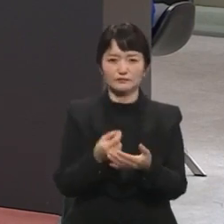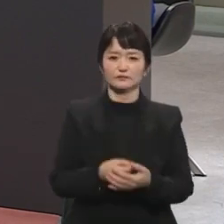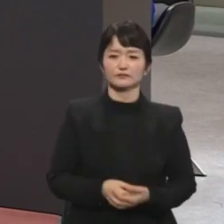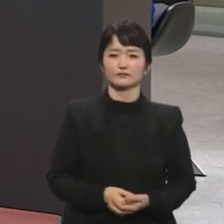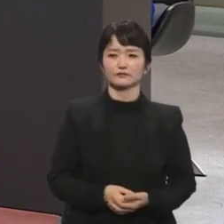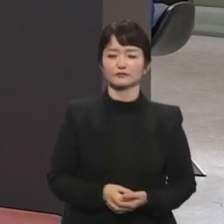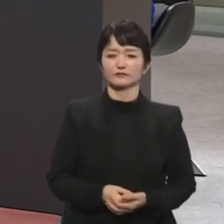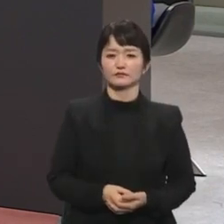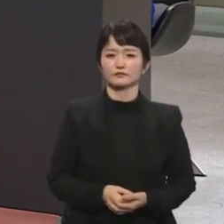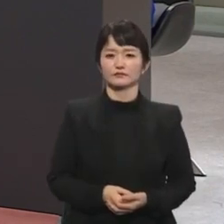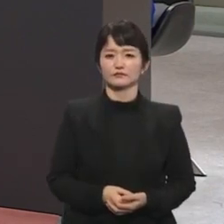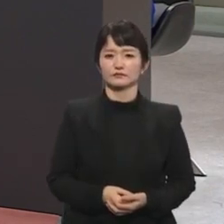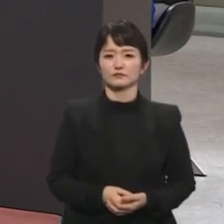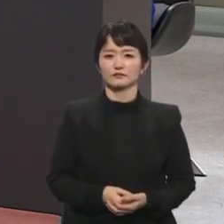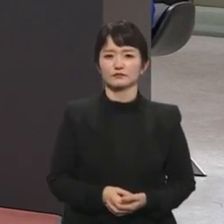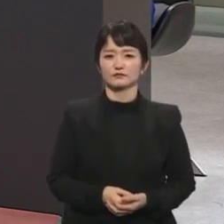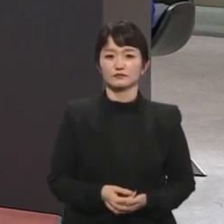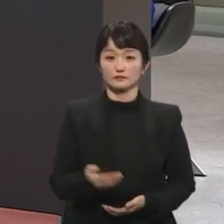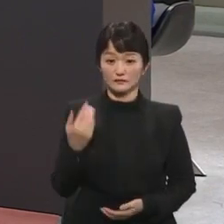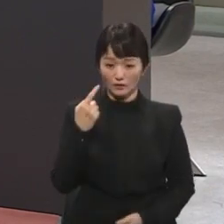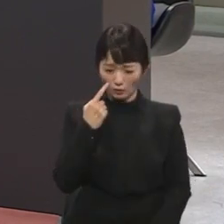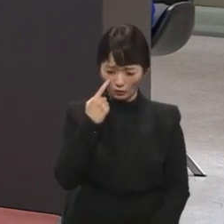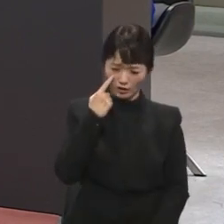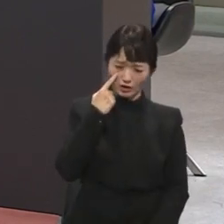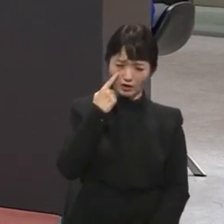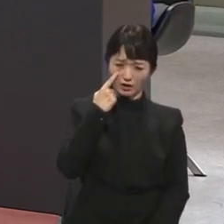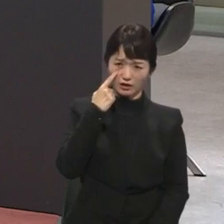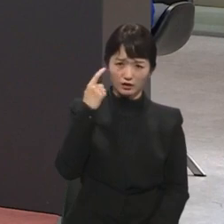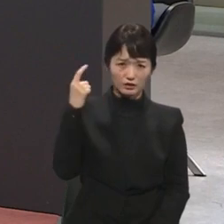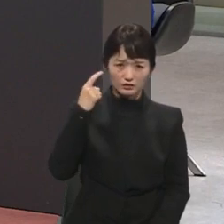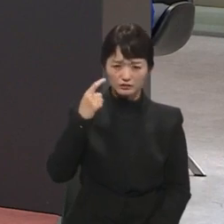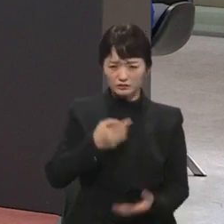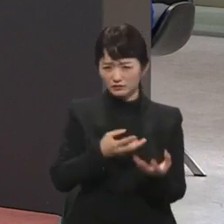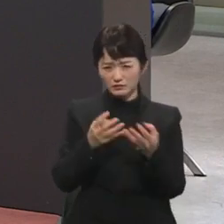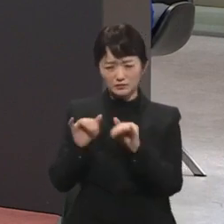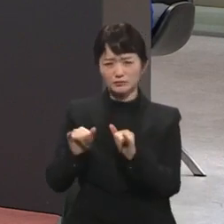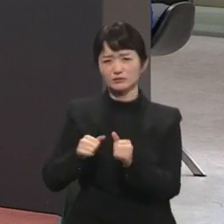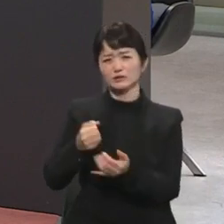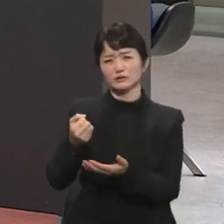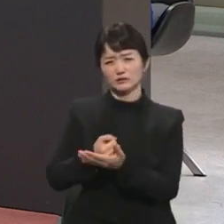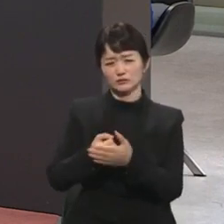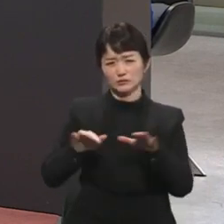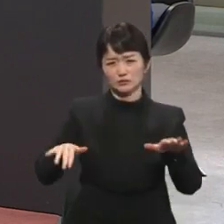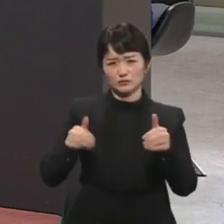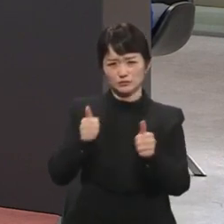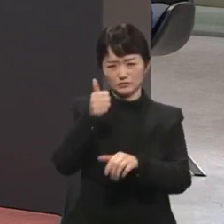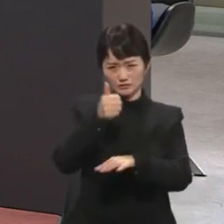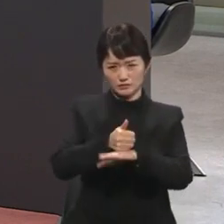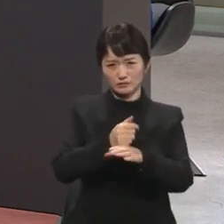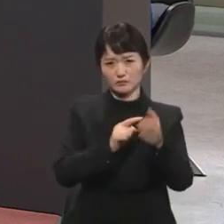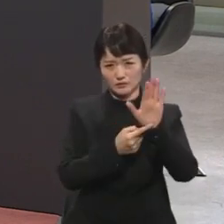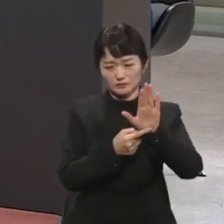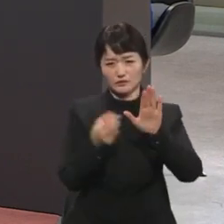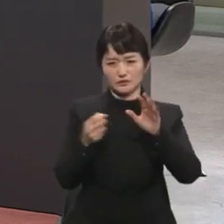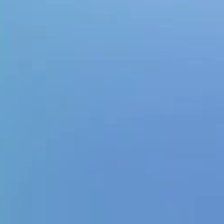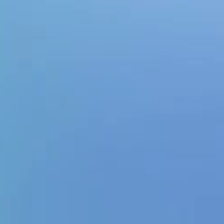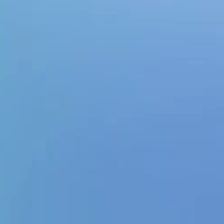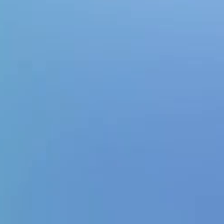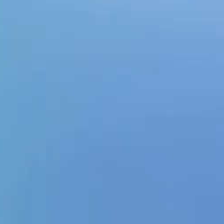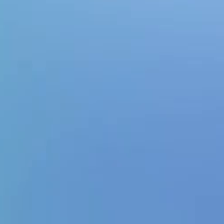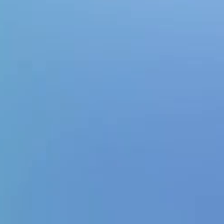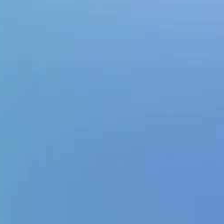일단 굉장히 그때 이슈가 됐고 많은 분들이 안타까워했던 사건인데 재판 결과가 나와서 오늘 다시 한 두 분과